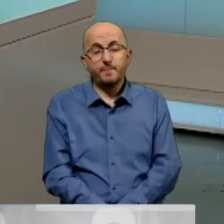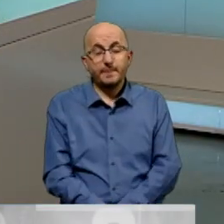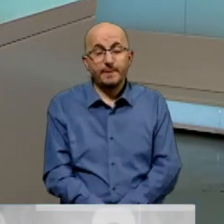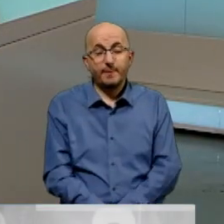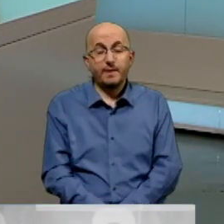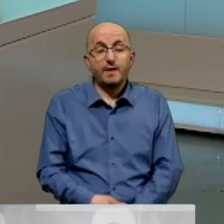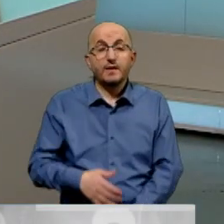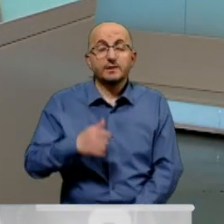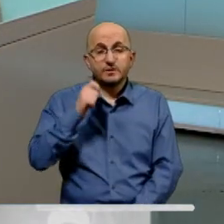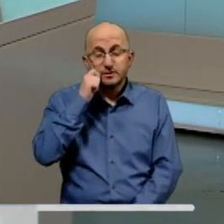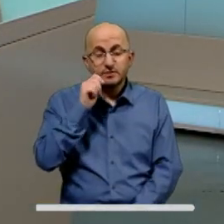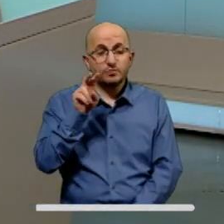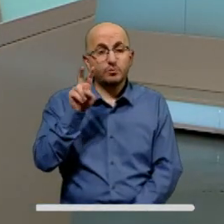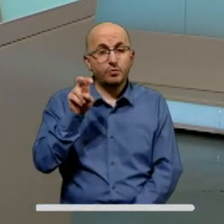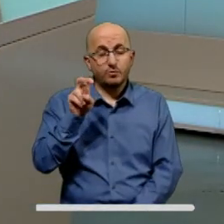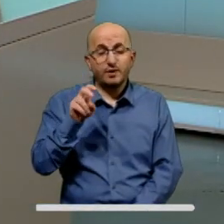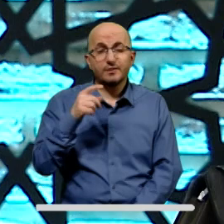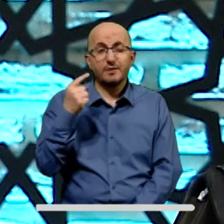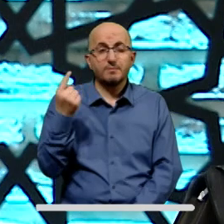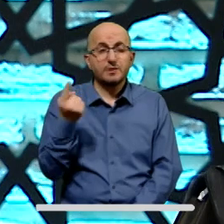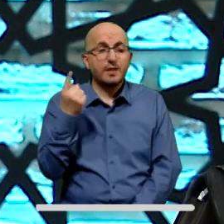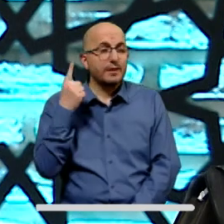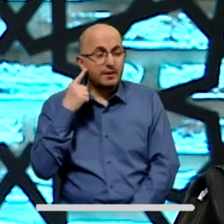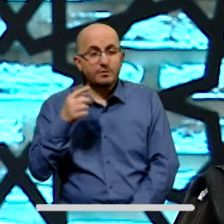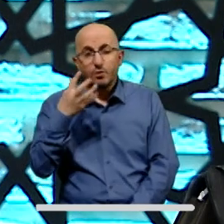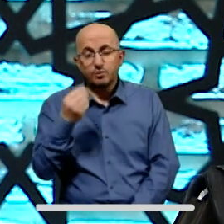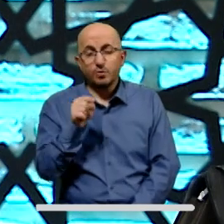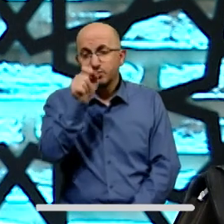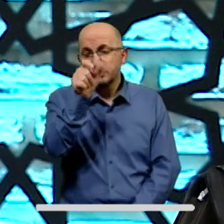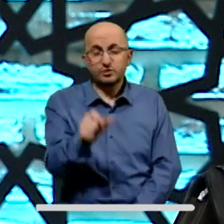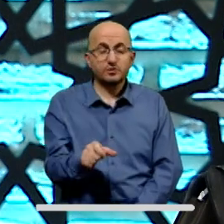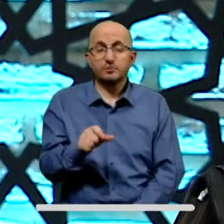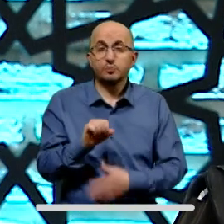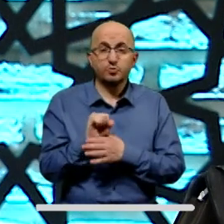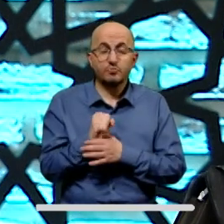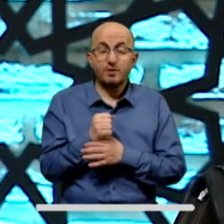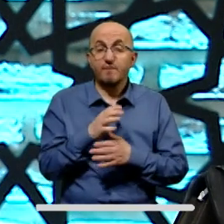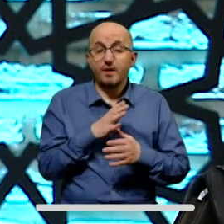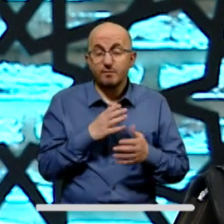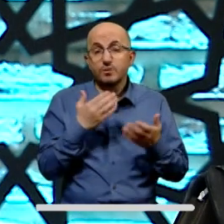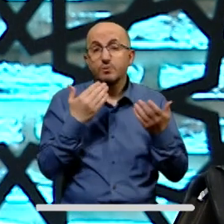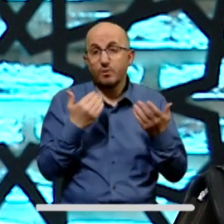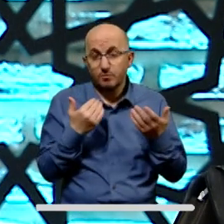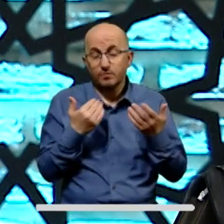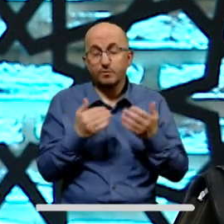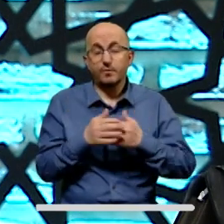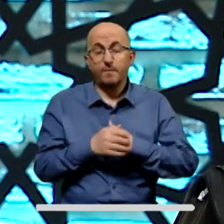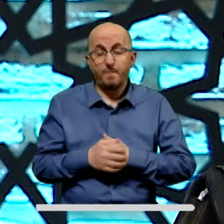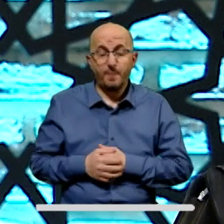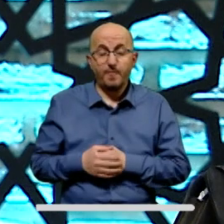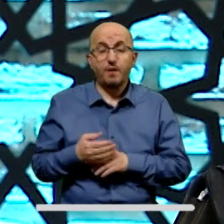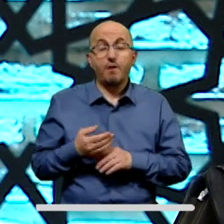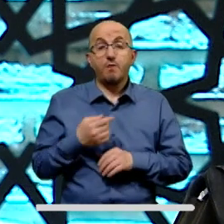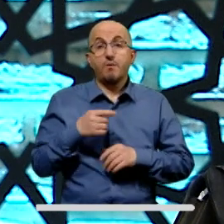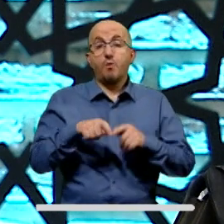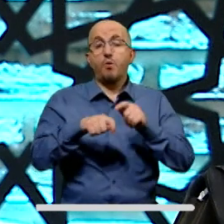dini konularda birilerinden bir şey dinleyecek olursak o kişinin Bu anlamda yetkinliği var mıdır yok mudur bir